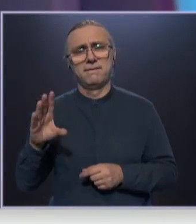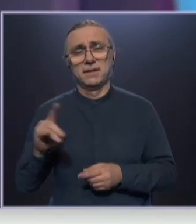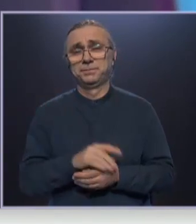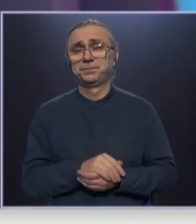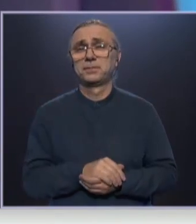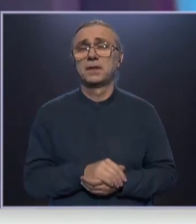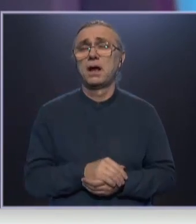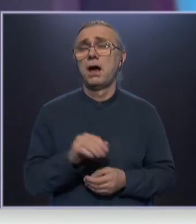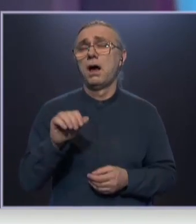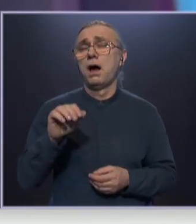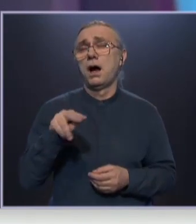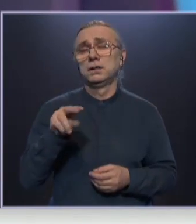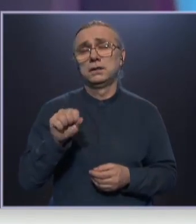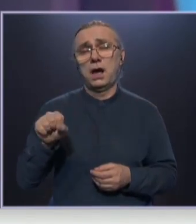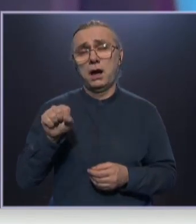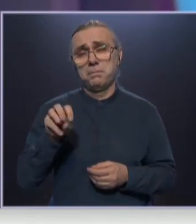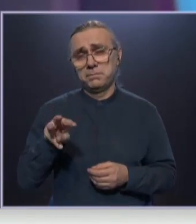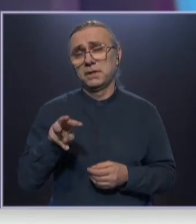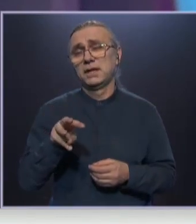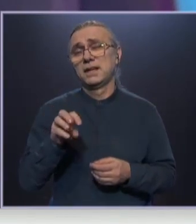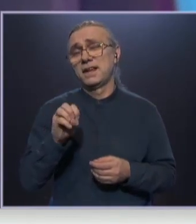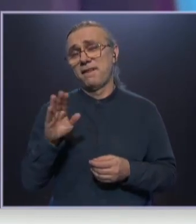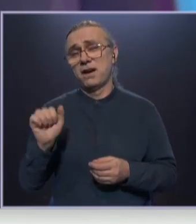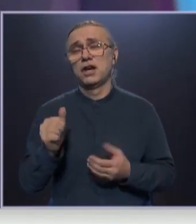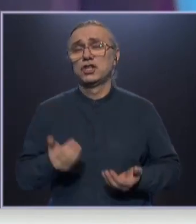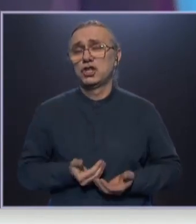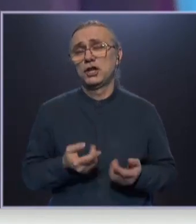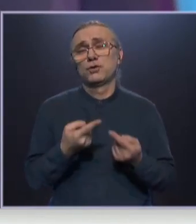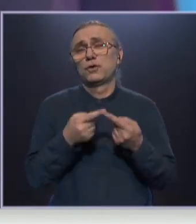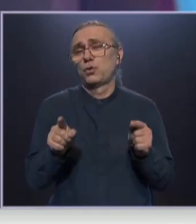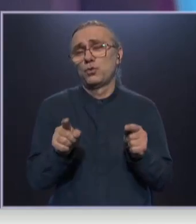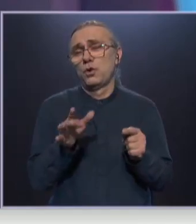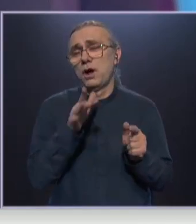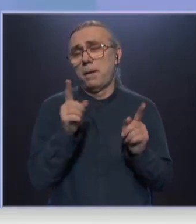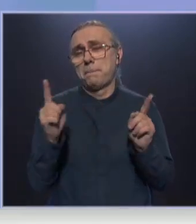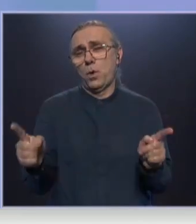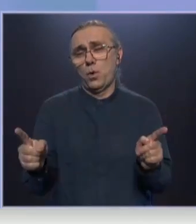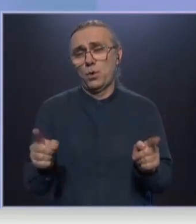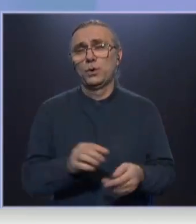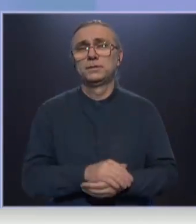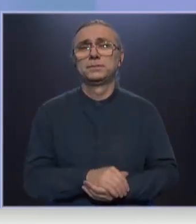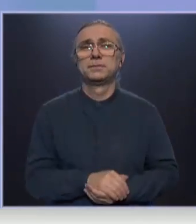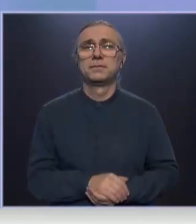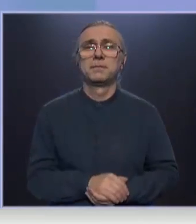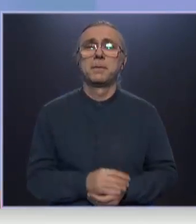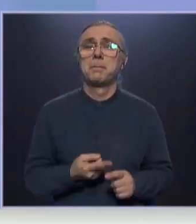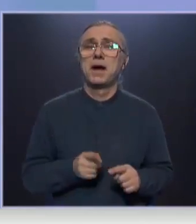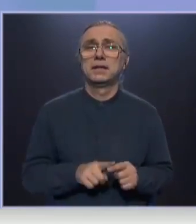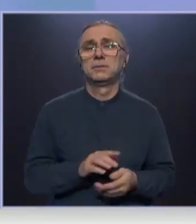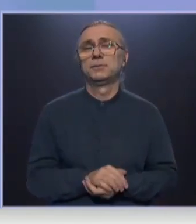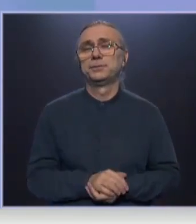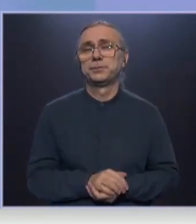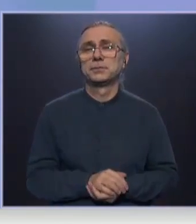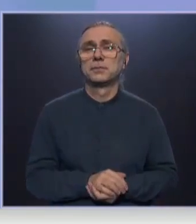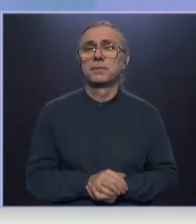Ева жили уже в нединозавринскую эпоху. Да? Да, поэтому Маш,